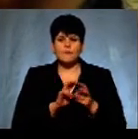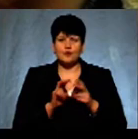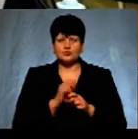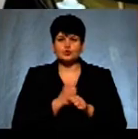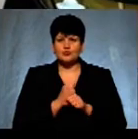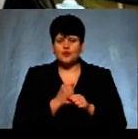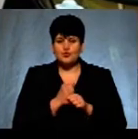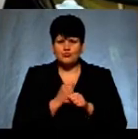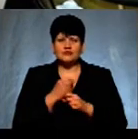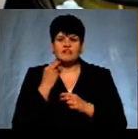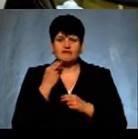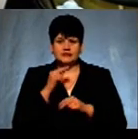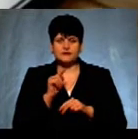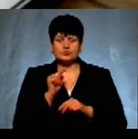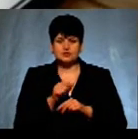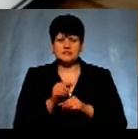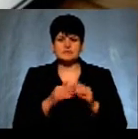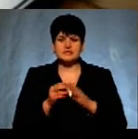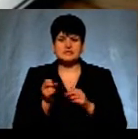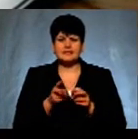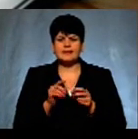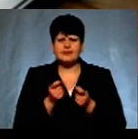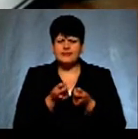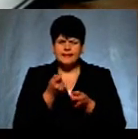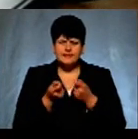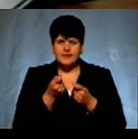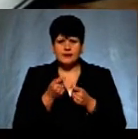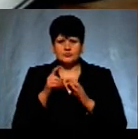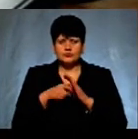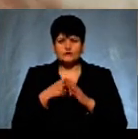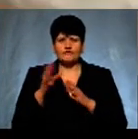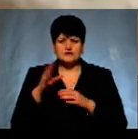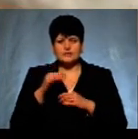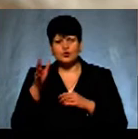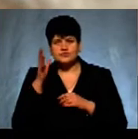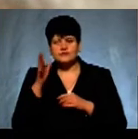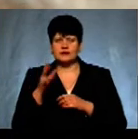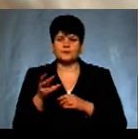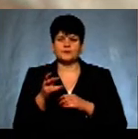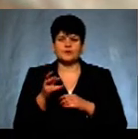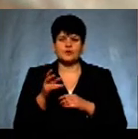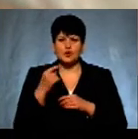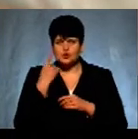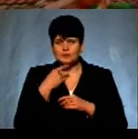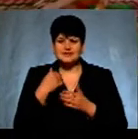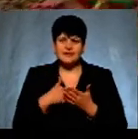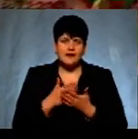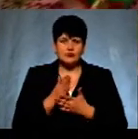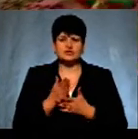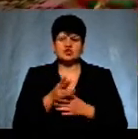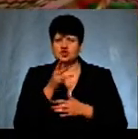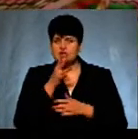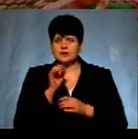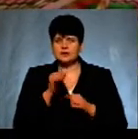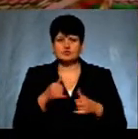кар'єрних радників ефективний, бо ці фахівці детально дізнаються все про освіту, професійний досвід пошуковця роботи, особисті якості, час, який